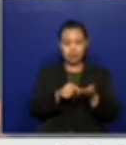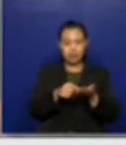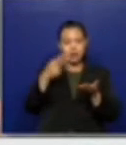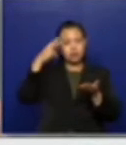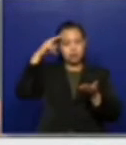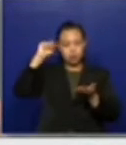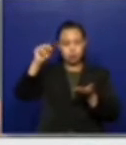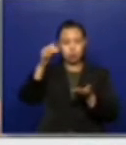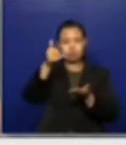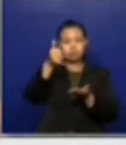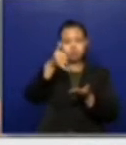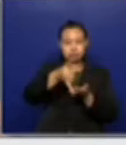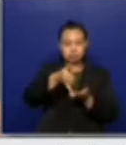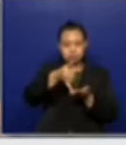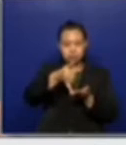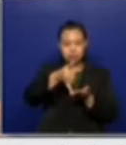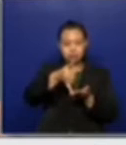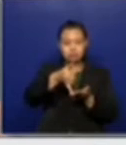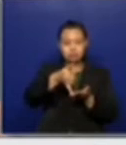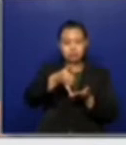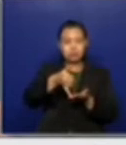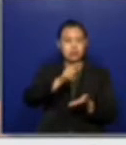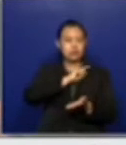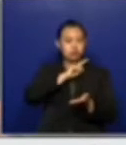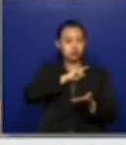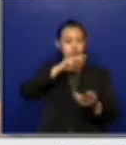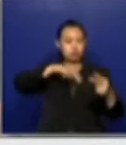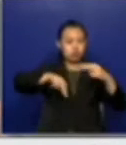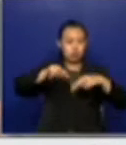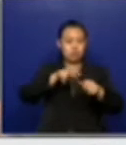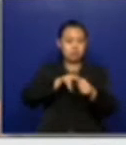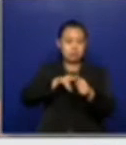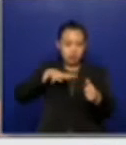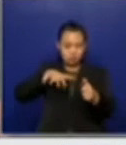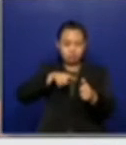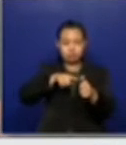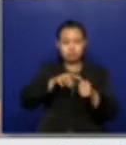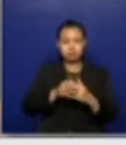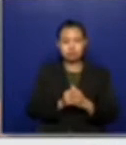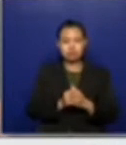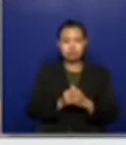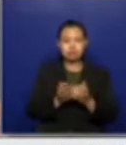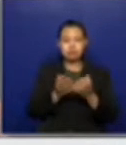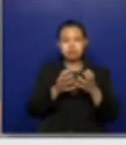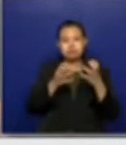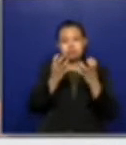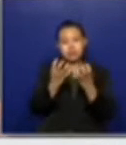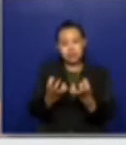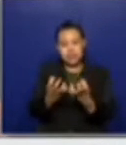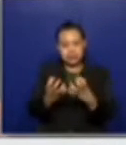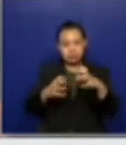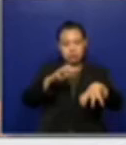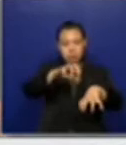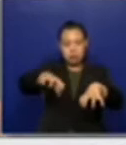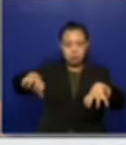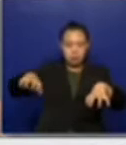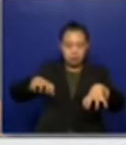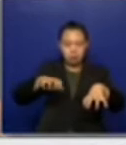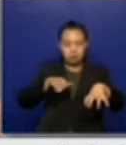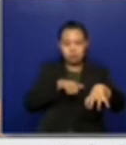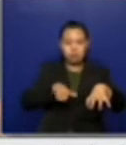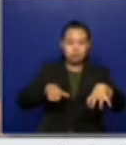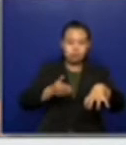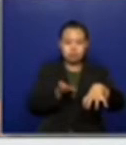เป็นกัปตันกำลังแล่นเรือฝ่ามรสุมฝ่าหินโสโครกฝ่าภูเขาน้ำ